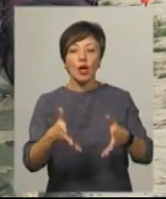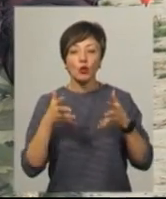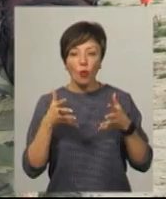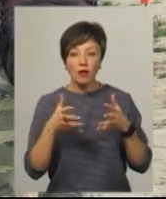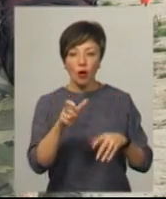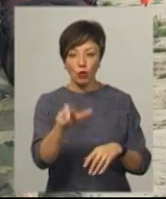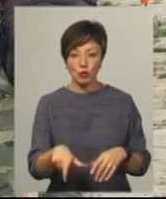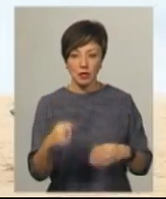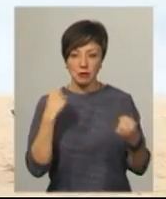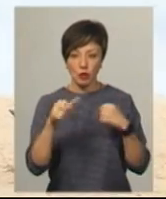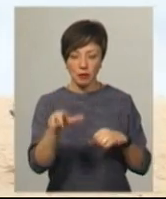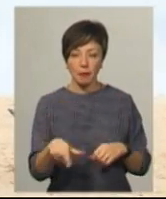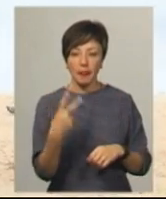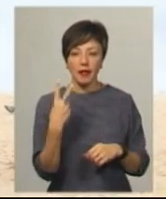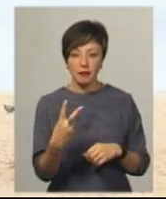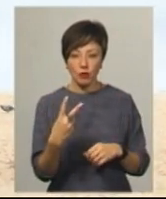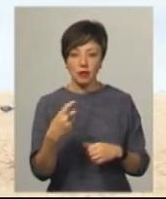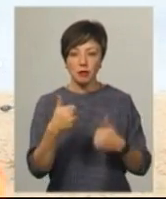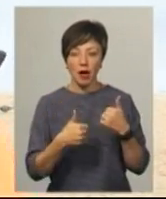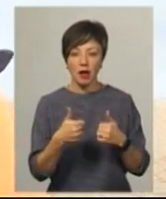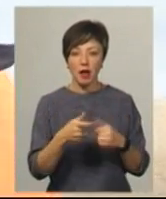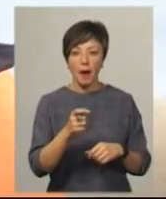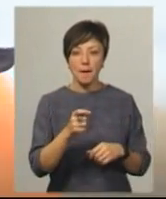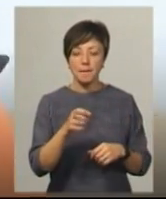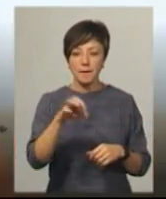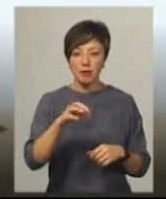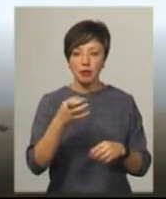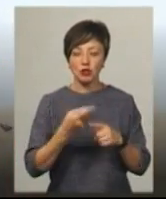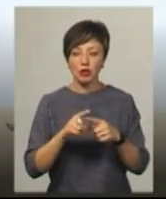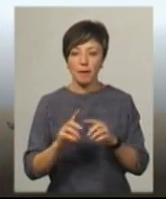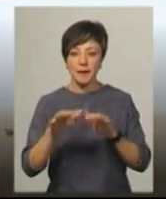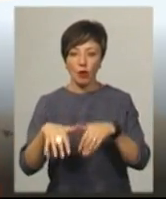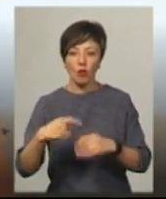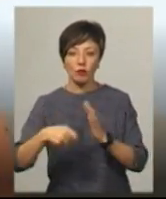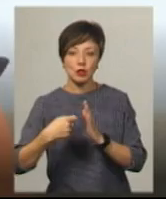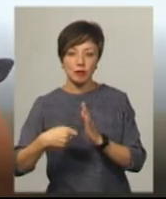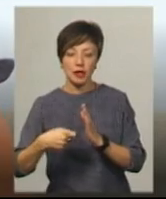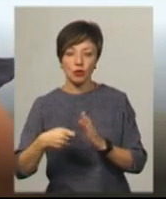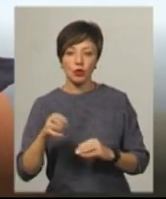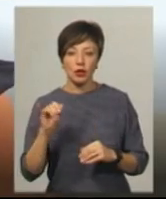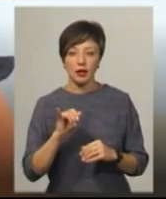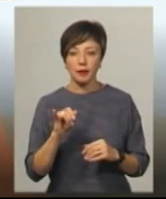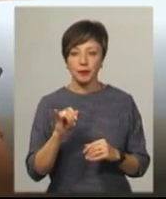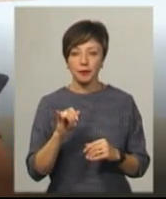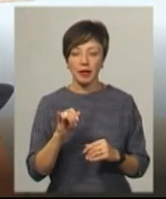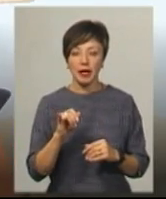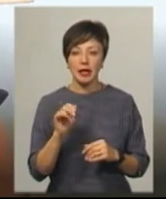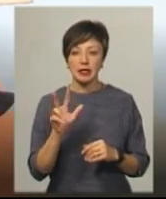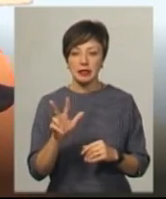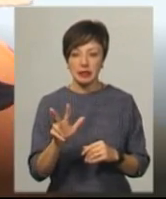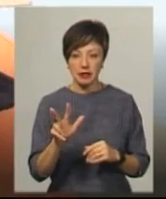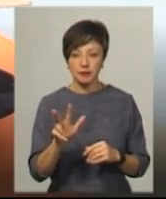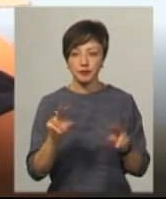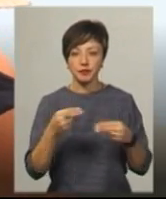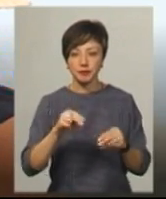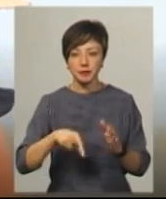каже Володимир Васьковський. 2 змагань по мармишці, 2 змагань по береговому спінінгу і навіть 3 змагань. У нас був